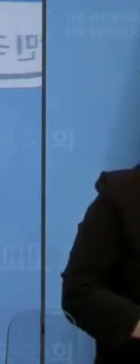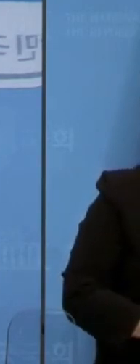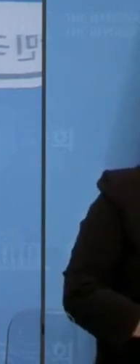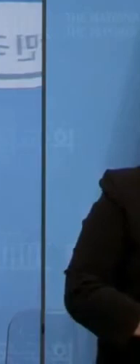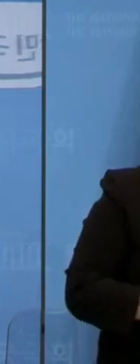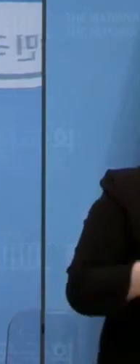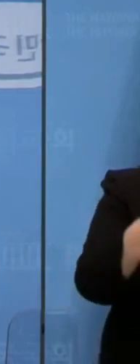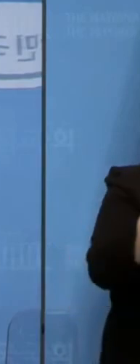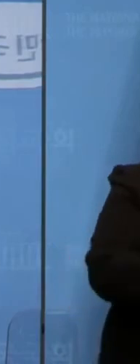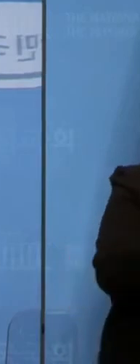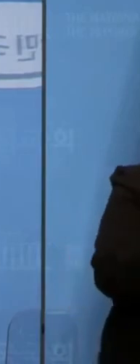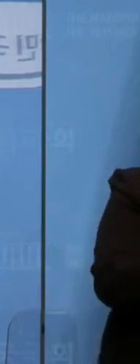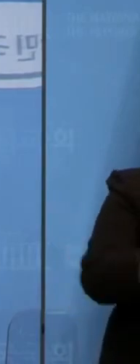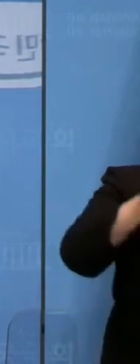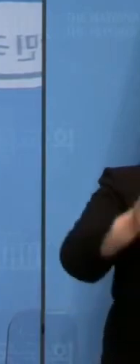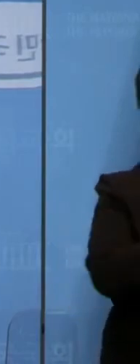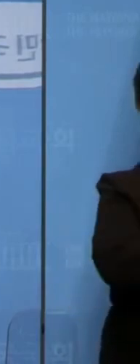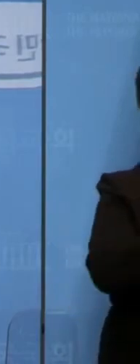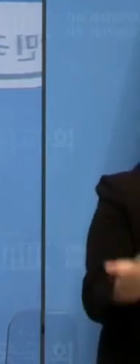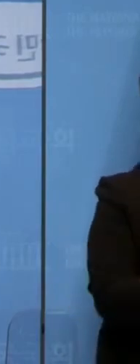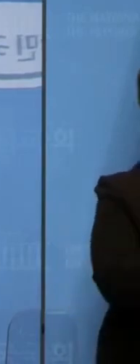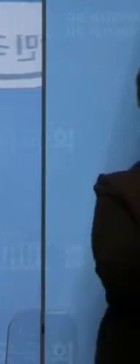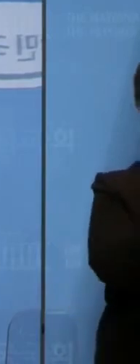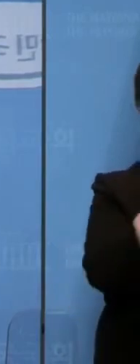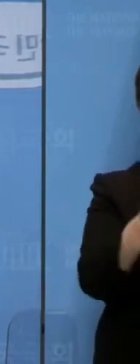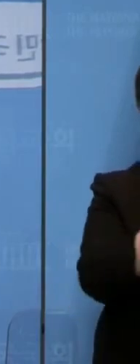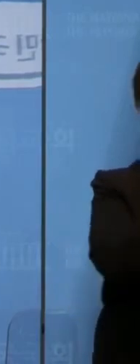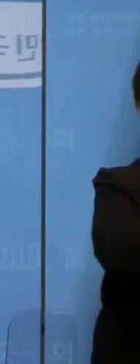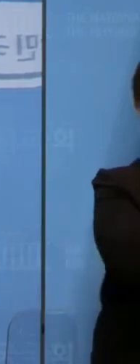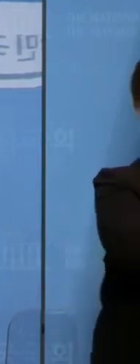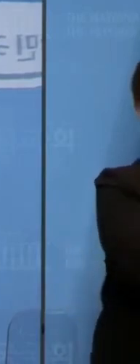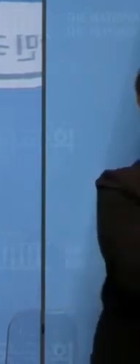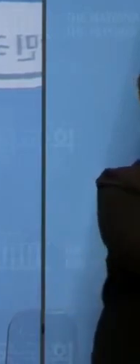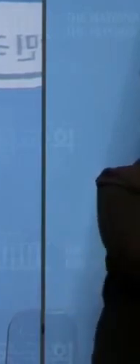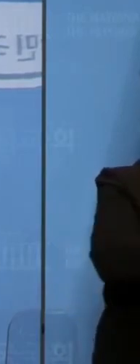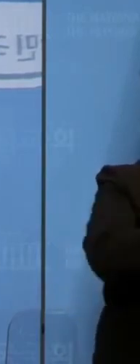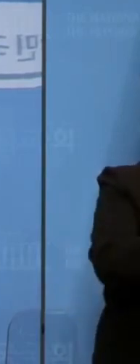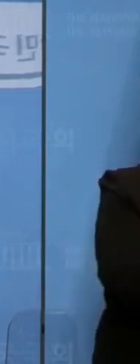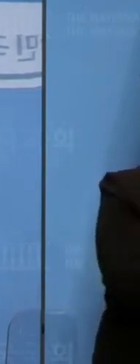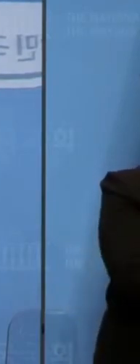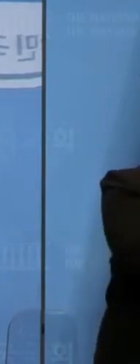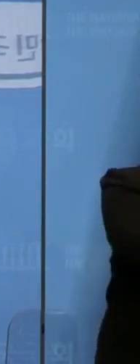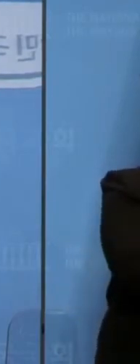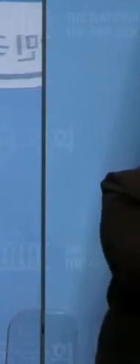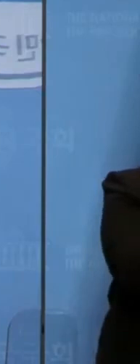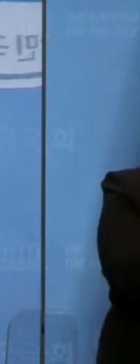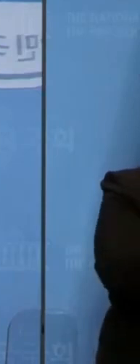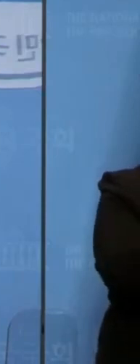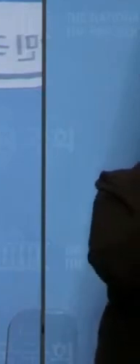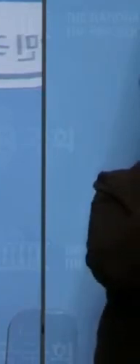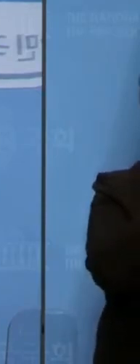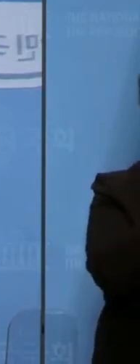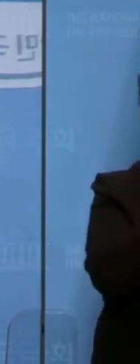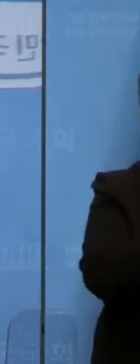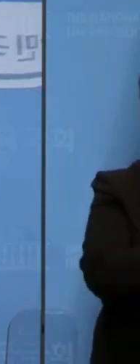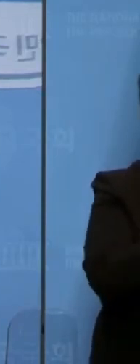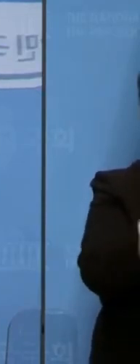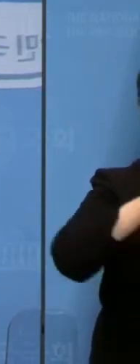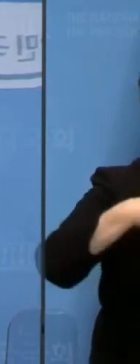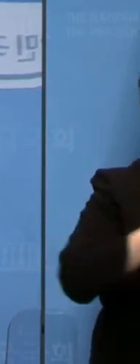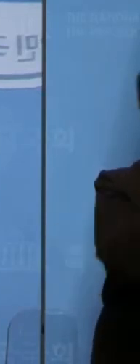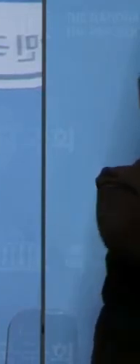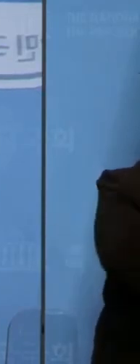견제와 균형이 이루어져야 제도 권력의 횡포와 남용을 막을 수 있고 부정부패도 막을